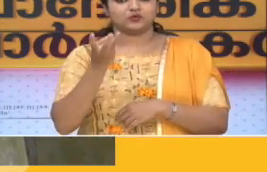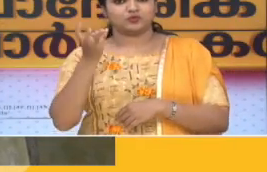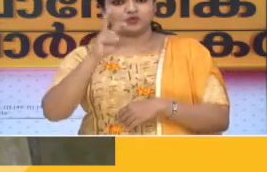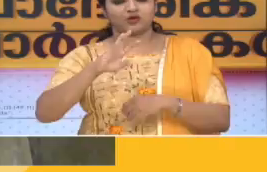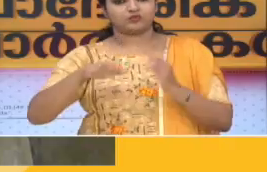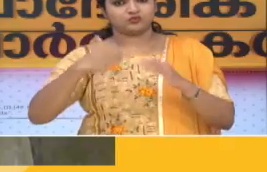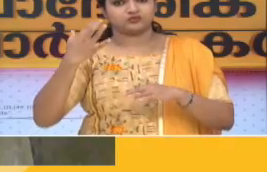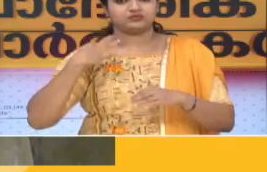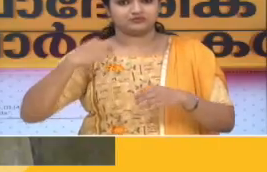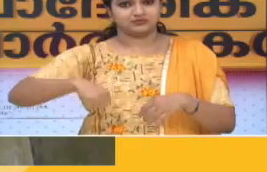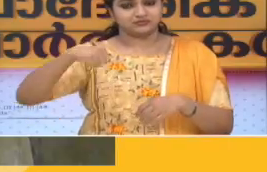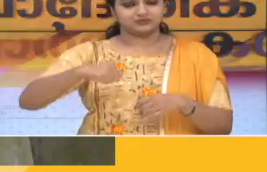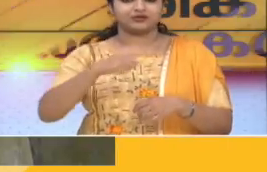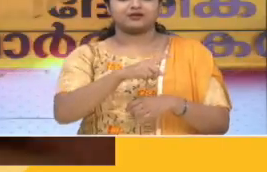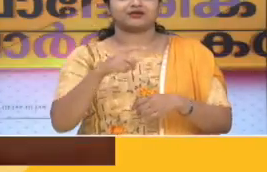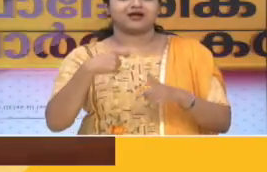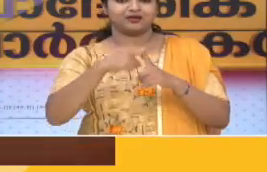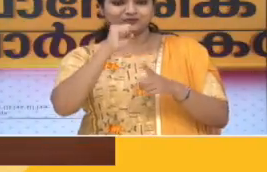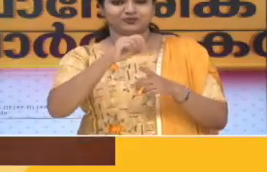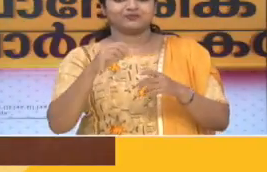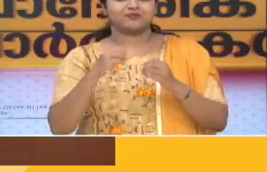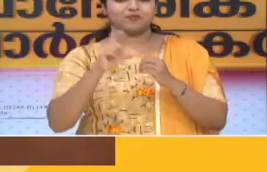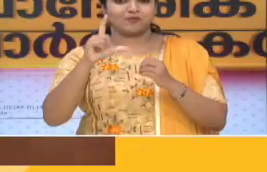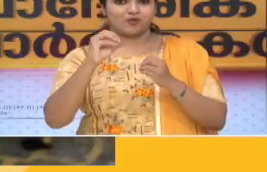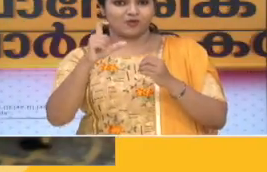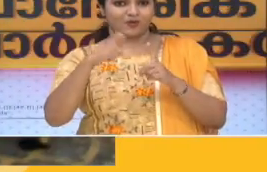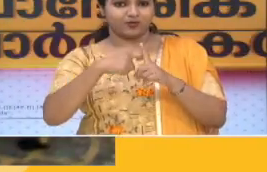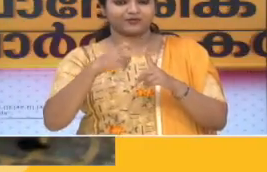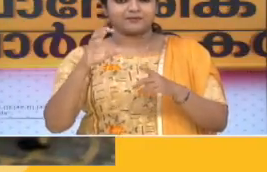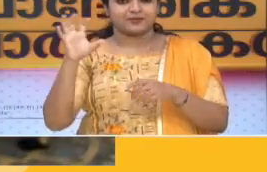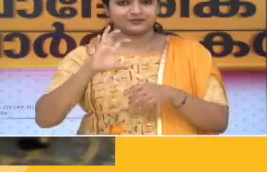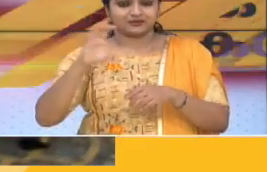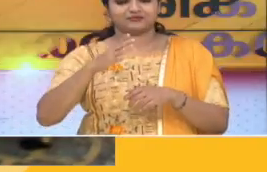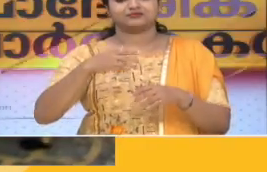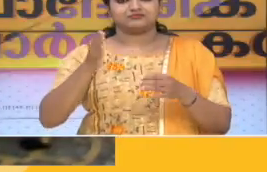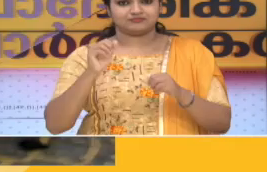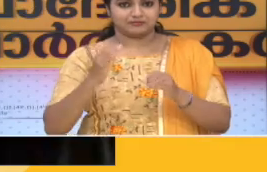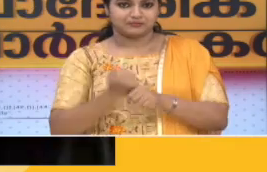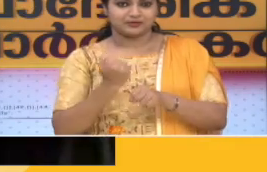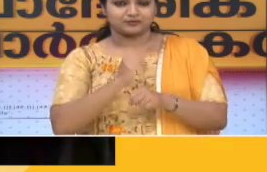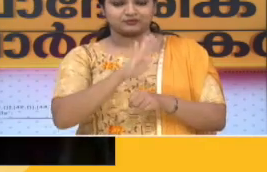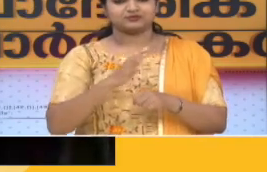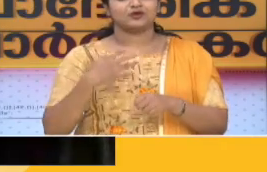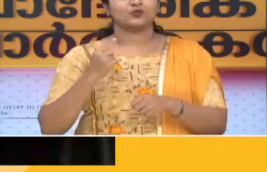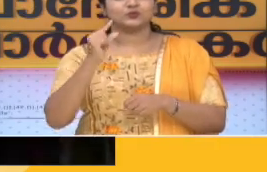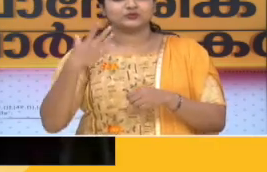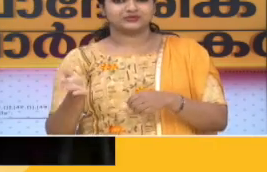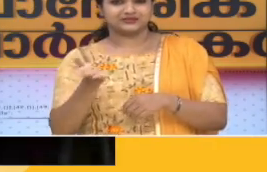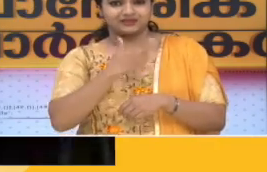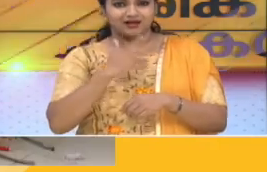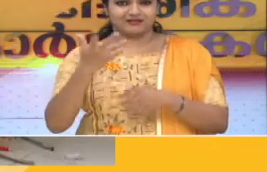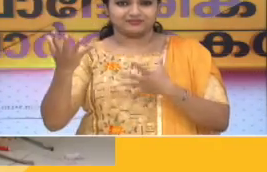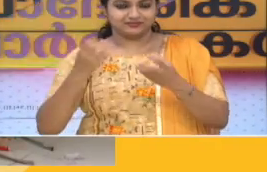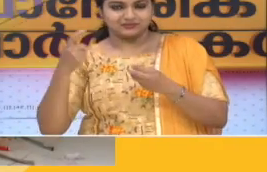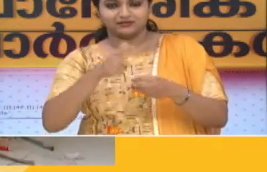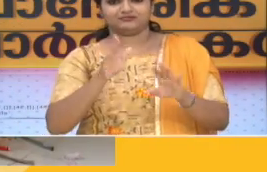ബ്ലോക്ക് പഞ്ചായത്തിന്റെ നേതൃത്വത്തിൽ നിർമ്മിക്കുന്നത്. ഉപയോഗത്തിന് ശേഷം ഉപേക്ഷിച്ച സാരികളാണ് തുണിസഞ്ചിയുടെ രൂപത്തിൽ പുനരുപയോഗപ്രദമാകുന്നത്.